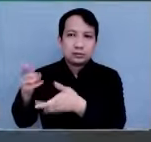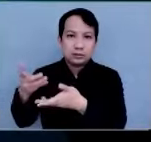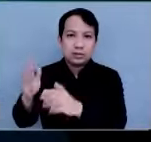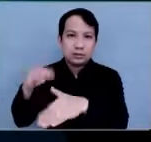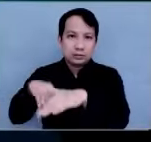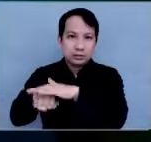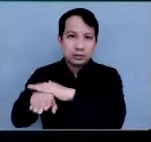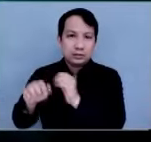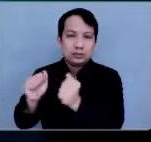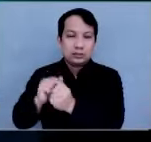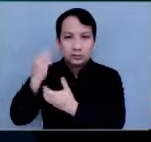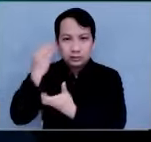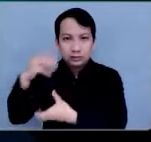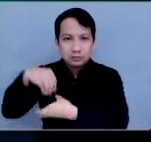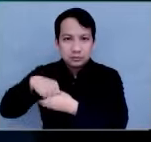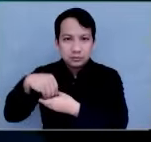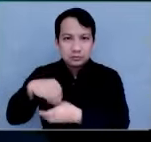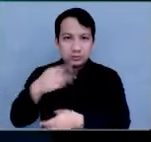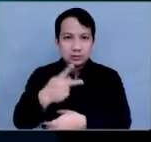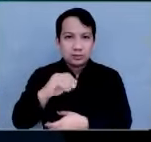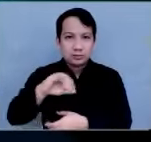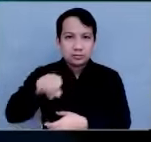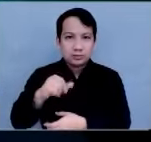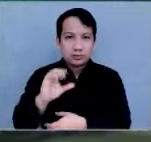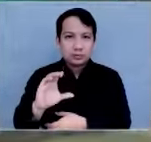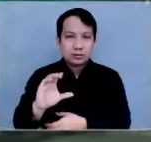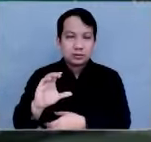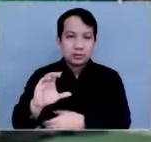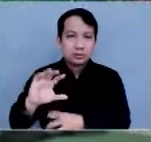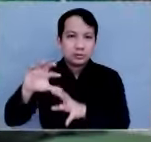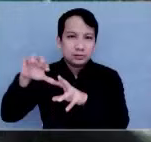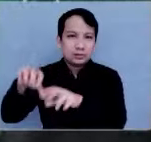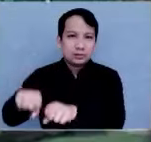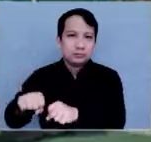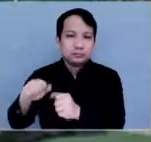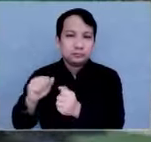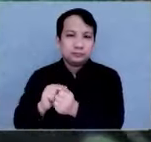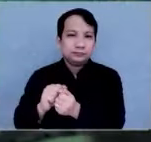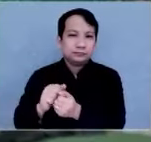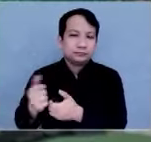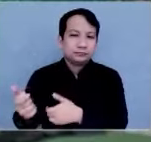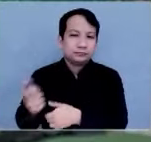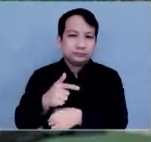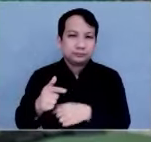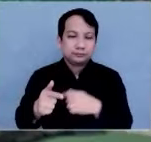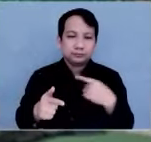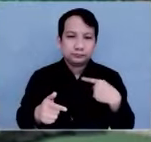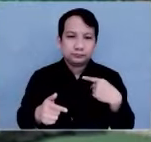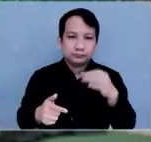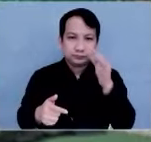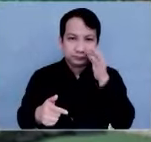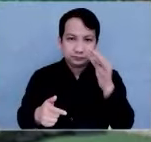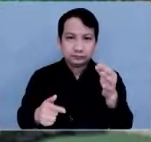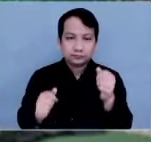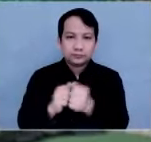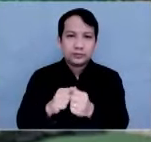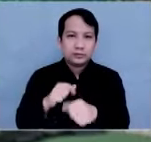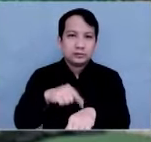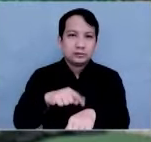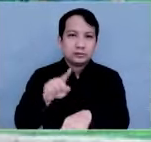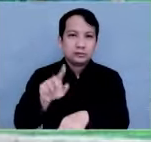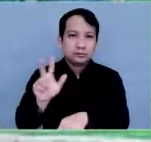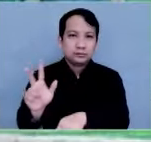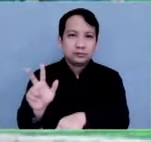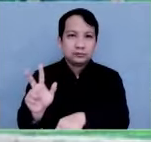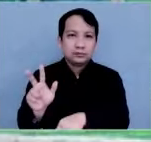pong pumasok sa loob po ng kjc compound po natin sila nakuha ayon kay Colonel Fajardo Pasado 1 ng hapon